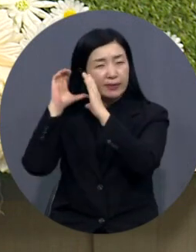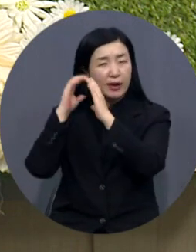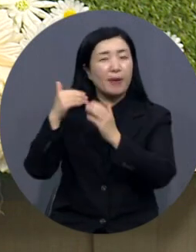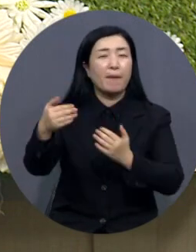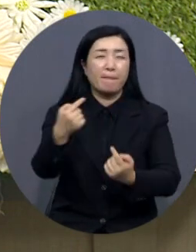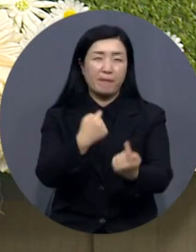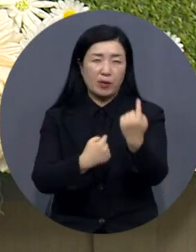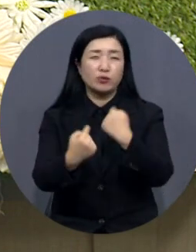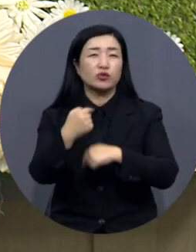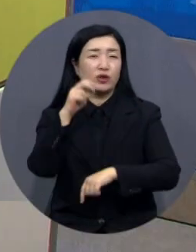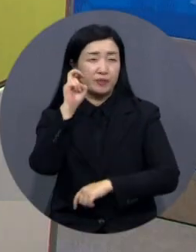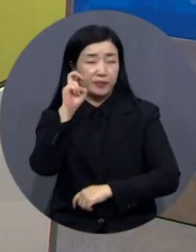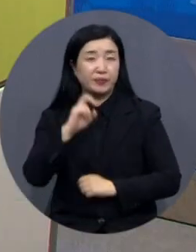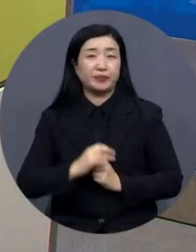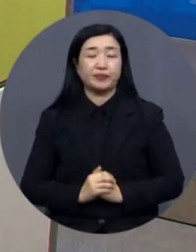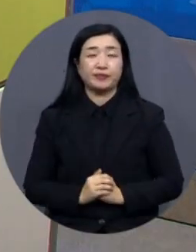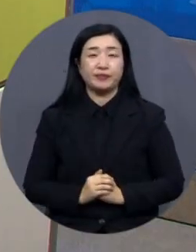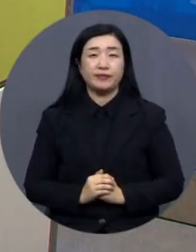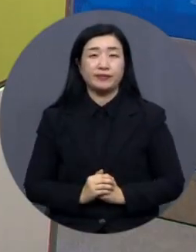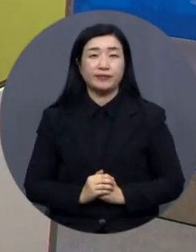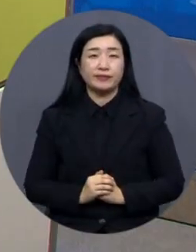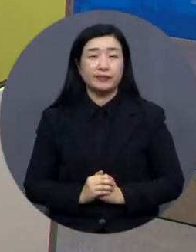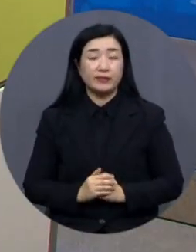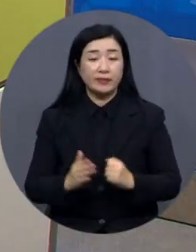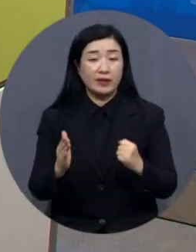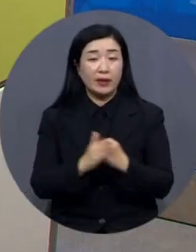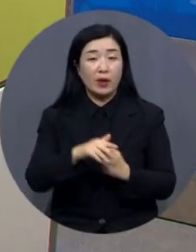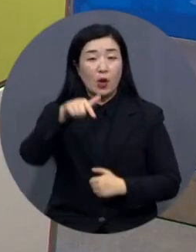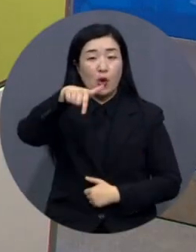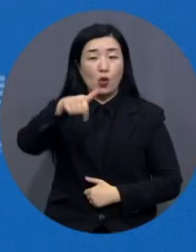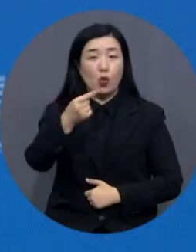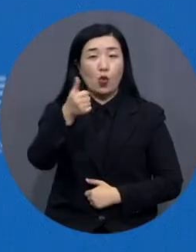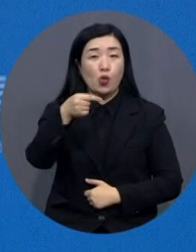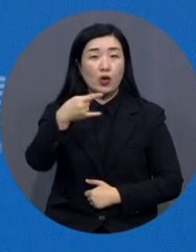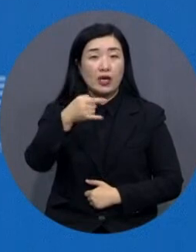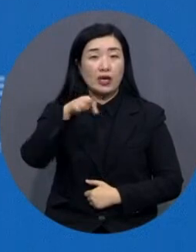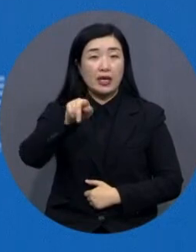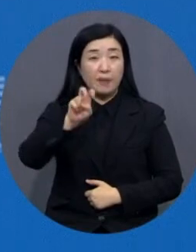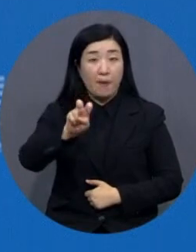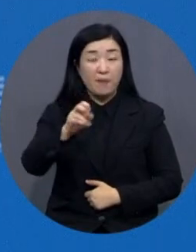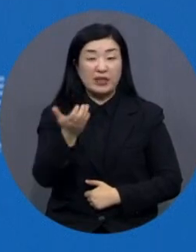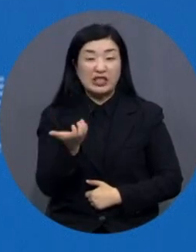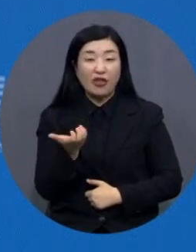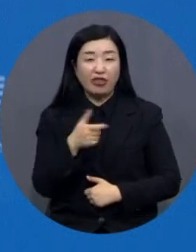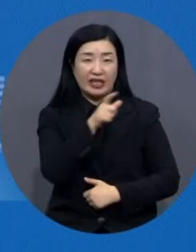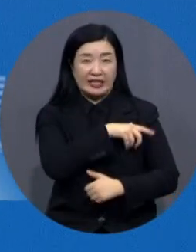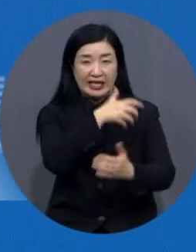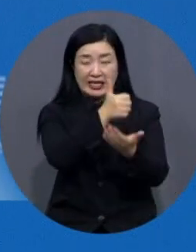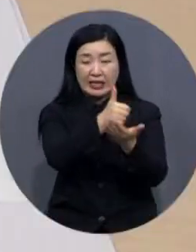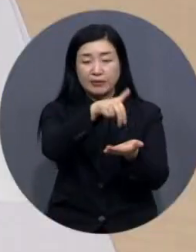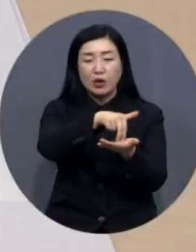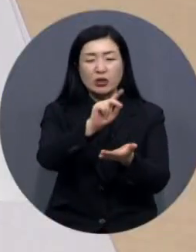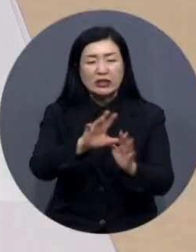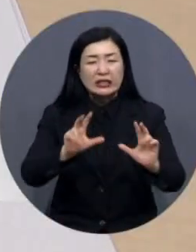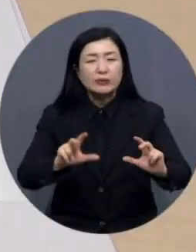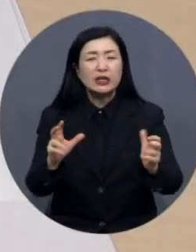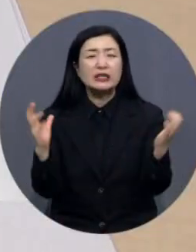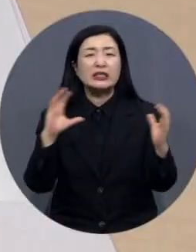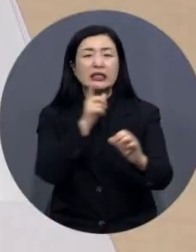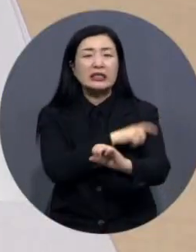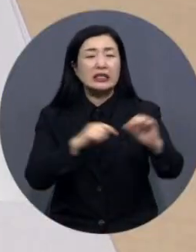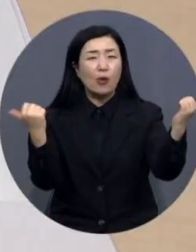않을까 생각하고요. 이에 대해 고이범 전 4.3 평화재단 이사장은 지금까지 이사회에서